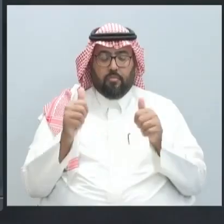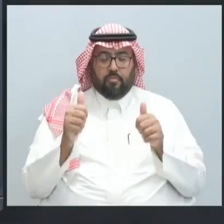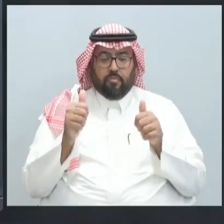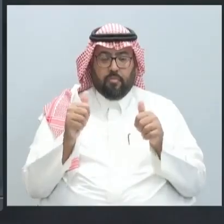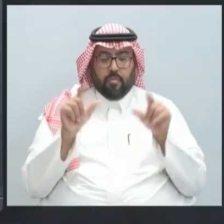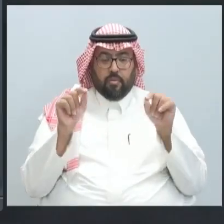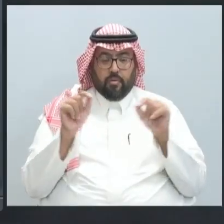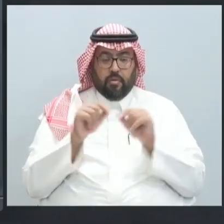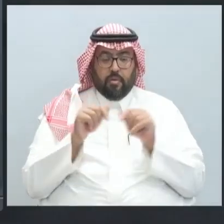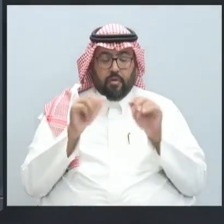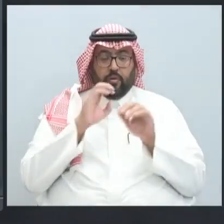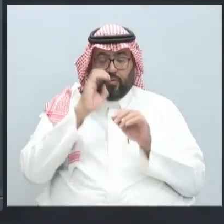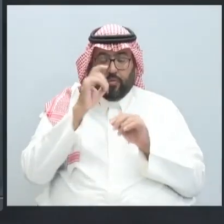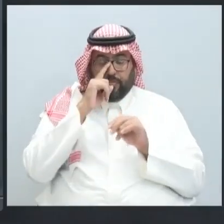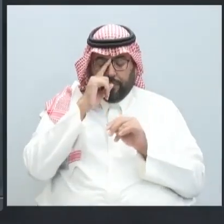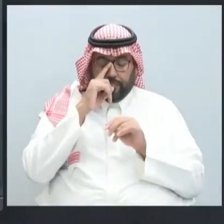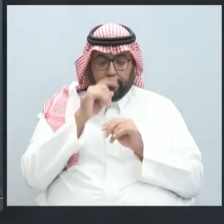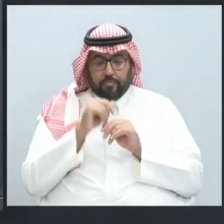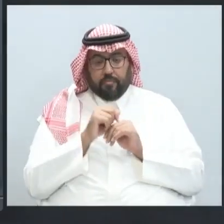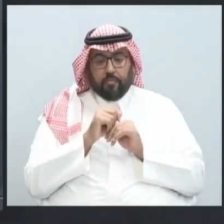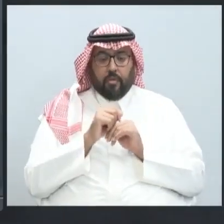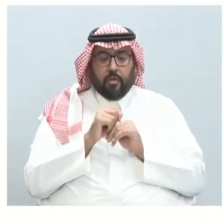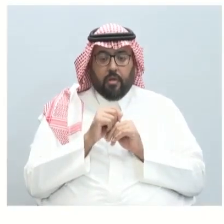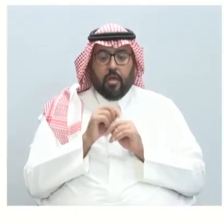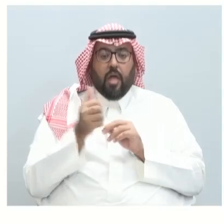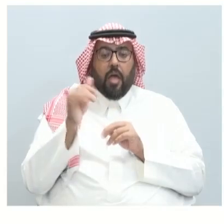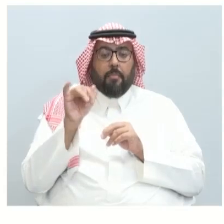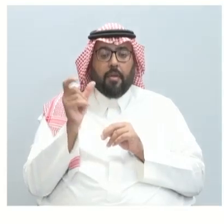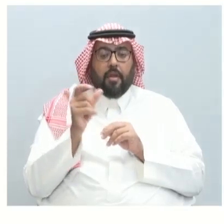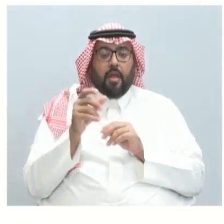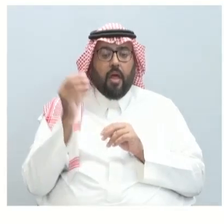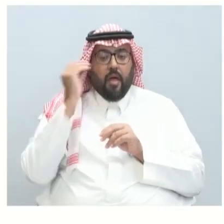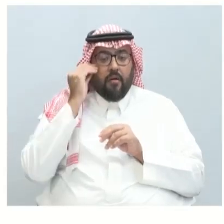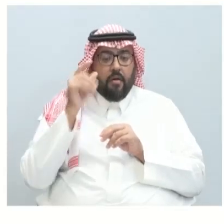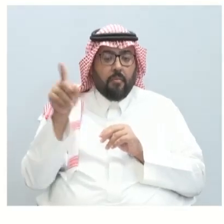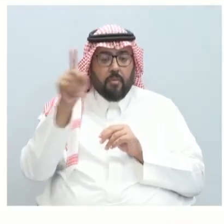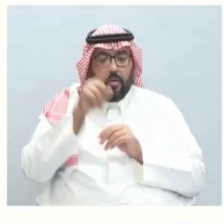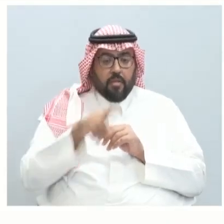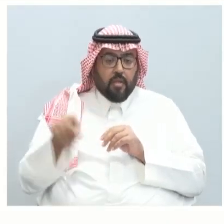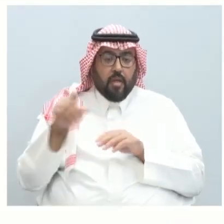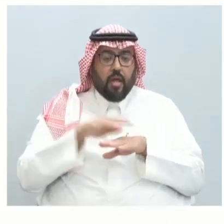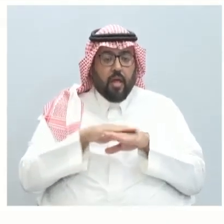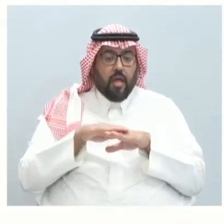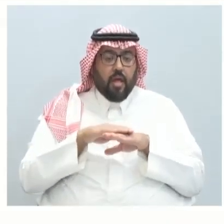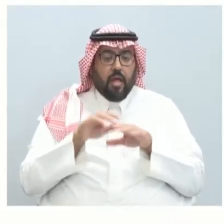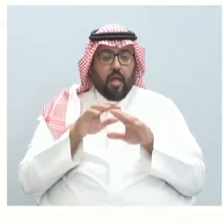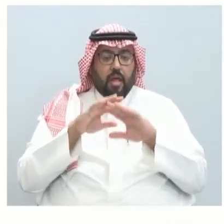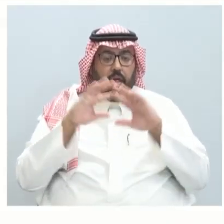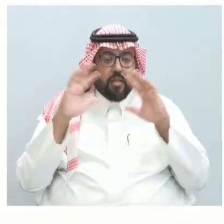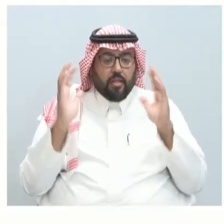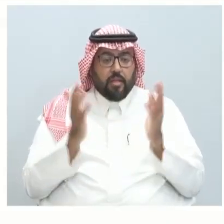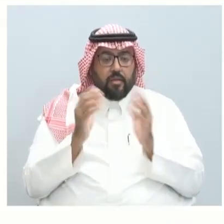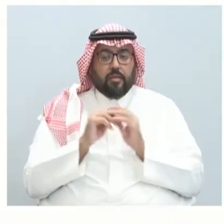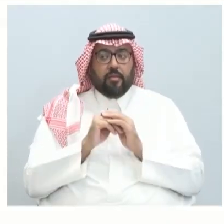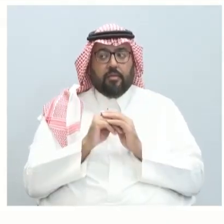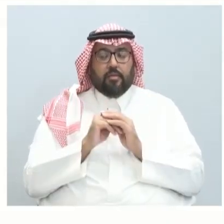هاي مبدعين صارت الاجابه بارك الله فيكم امنه تعرف محيط الارض حول خط الاستواء